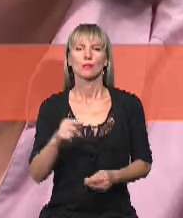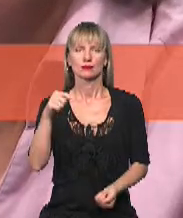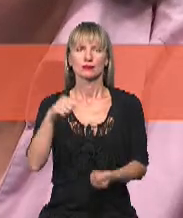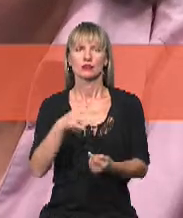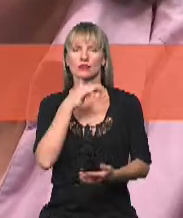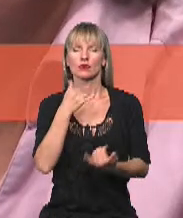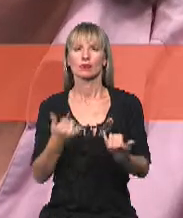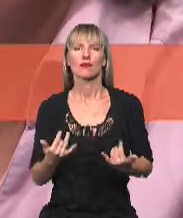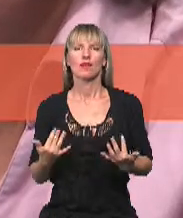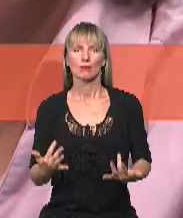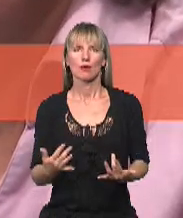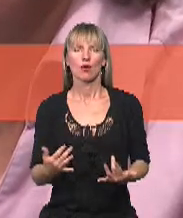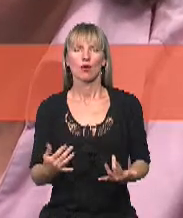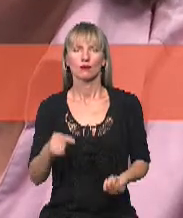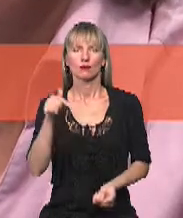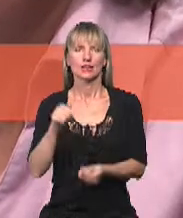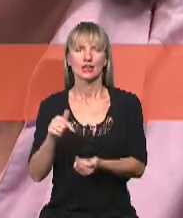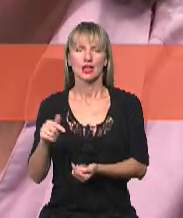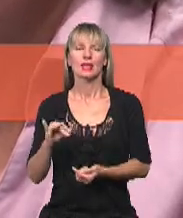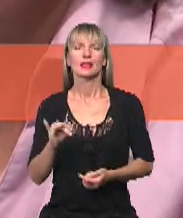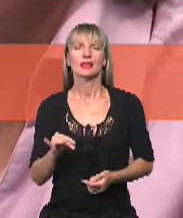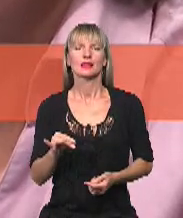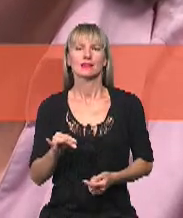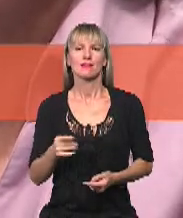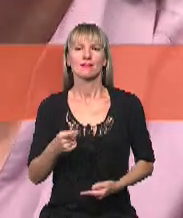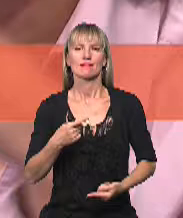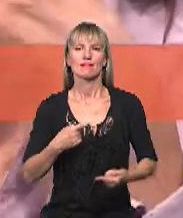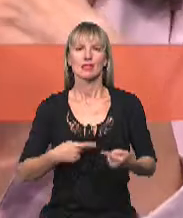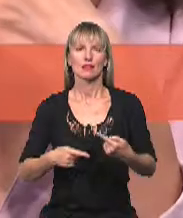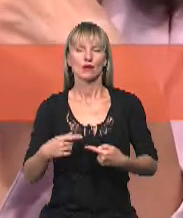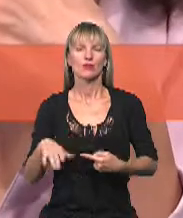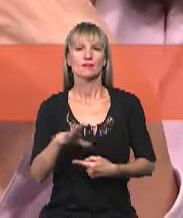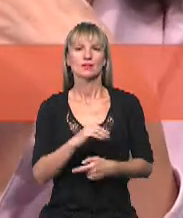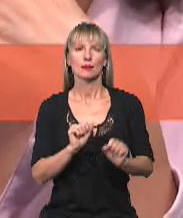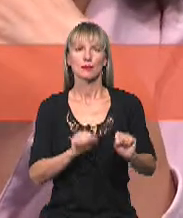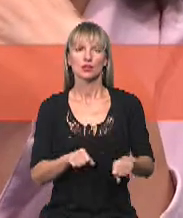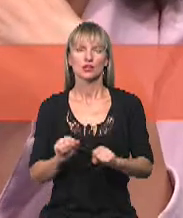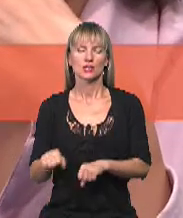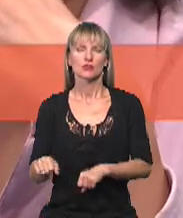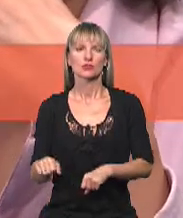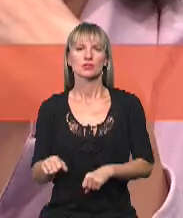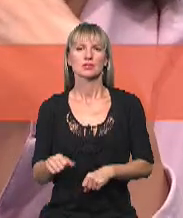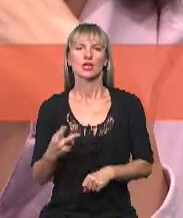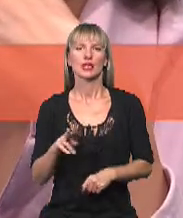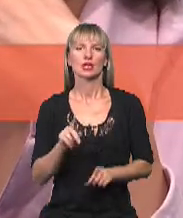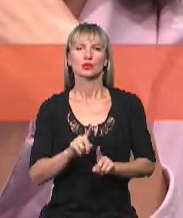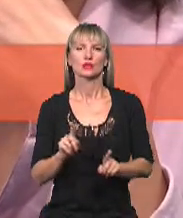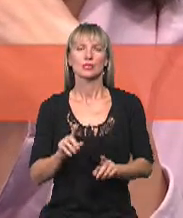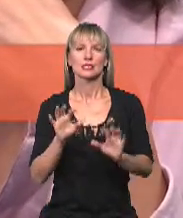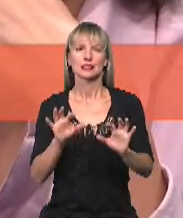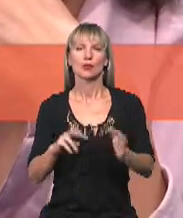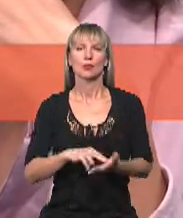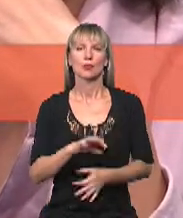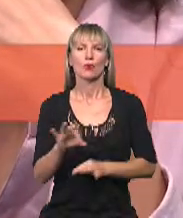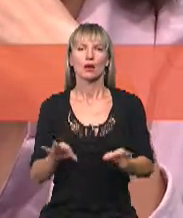відповідати сучасним вимогам, стандартам і, власне, відтворювати усі можливості для того, аби